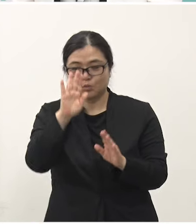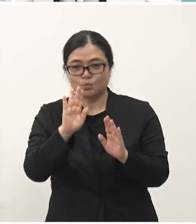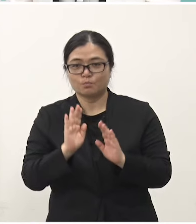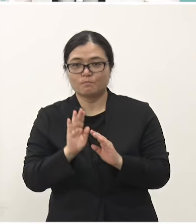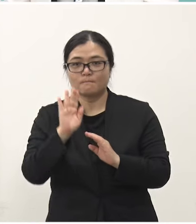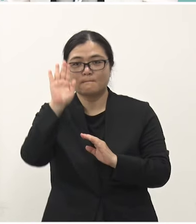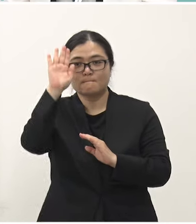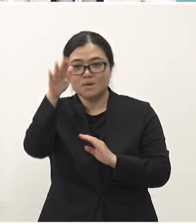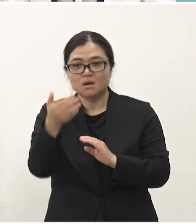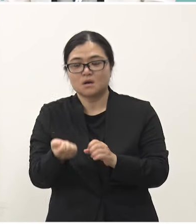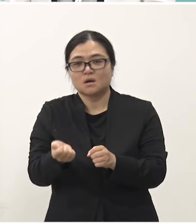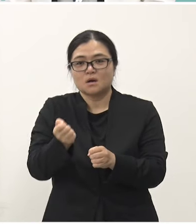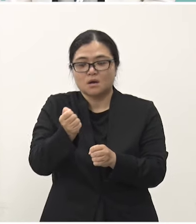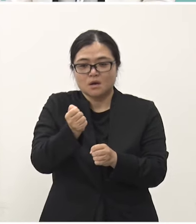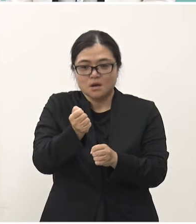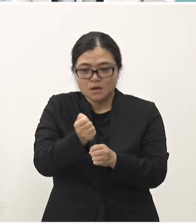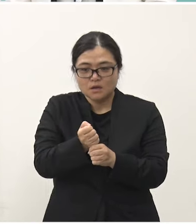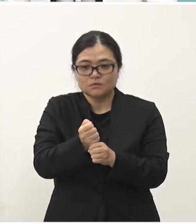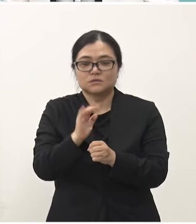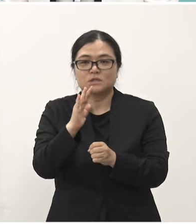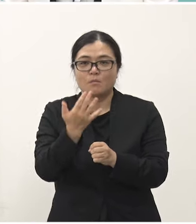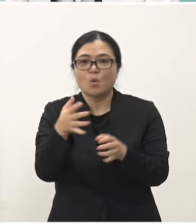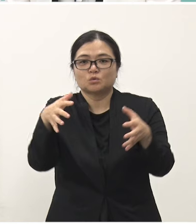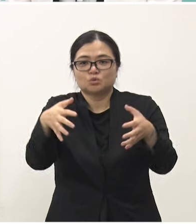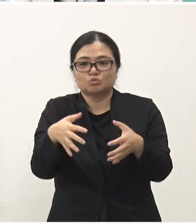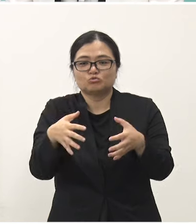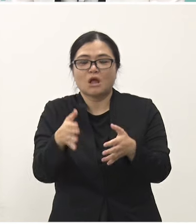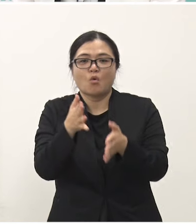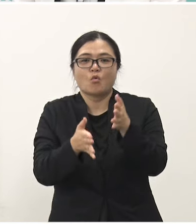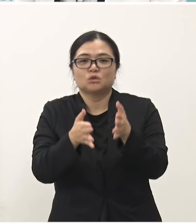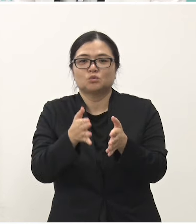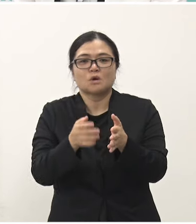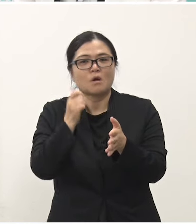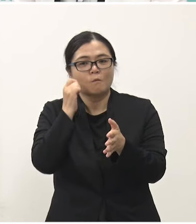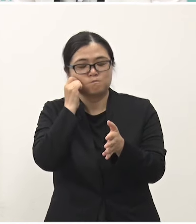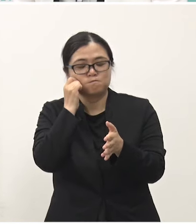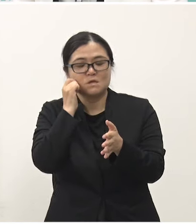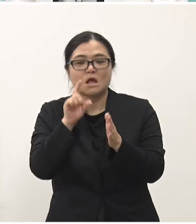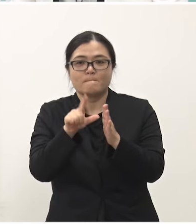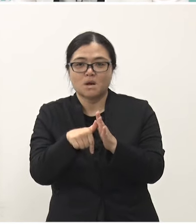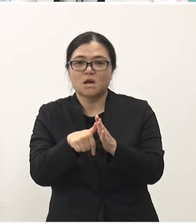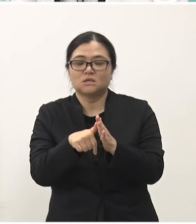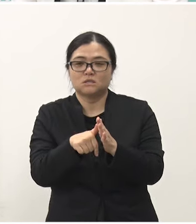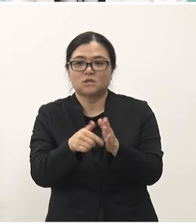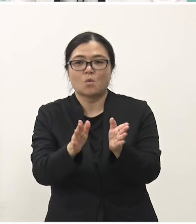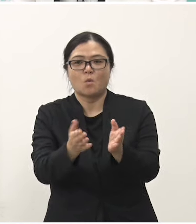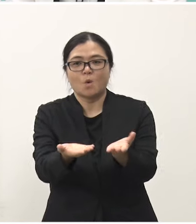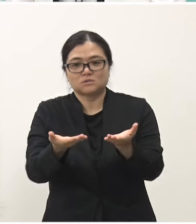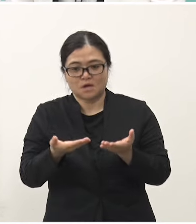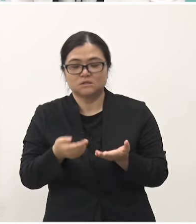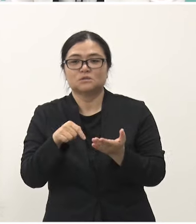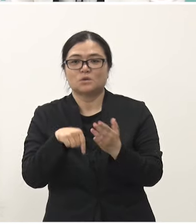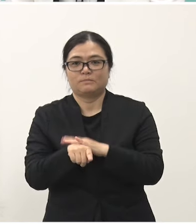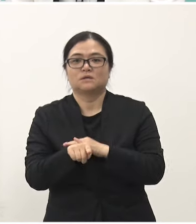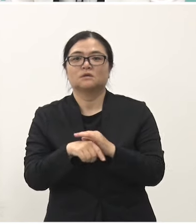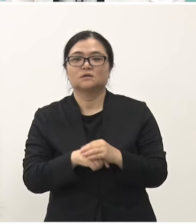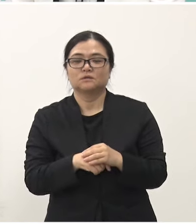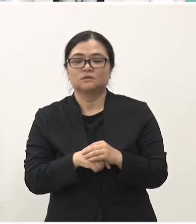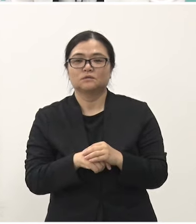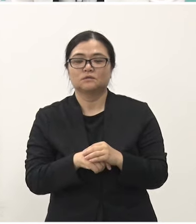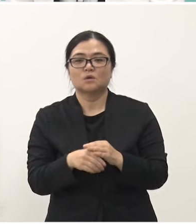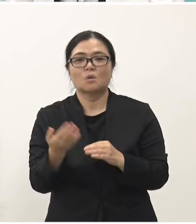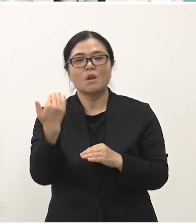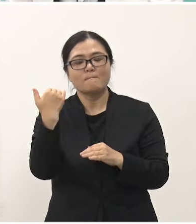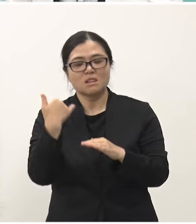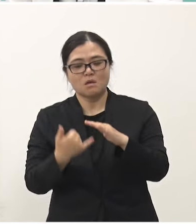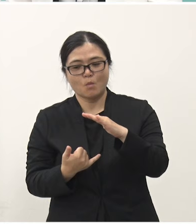で保育園での集団保育が困難な入用児を一的にお預かりする事業です需要の増加に伴い区はこれ